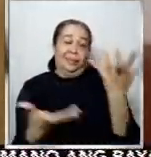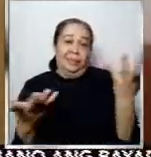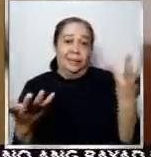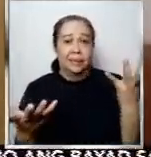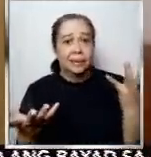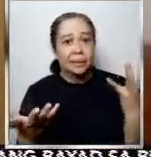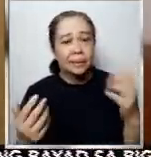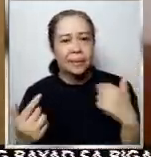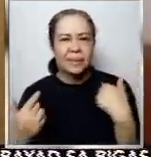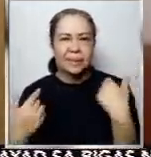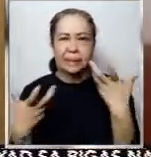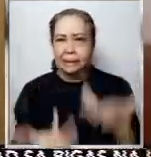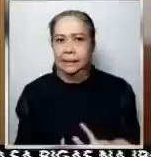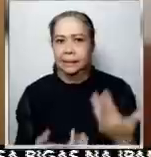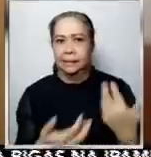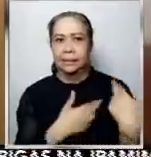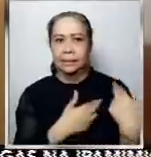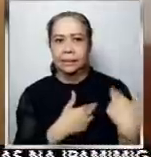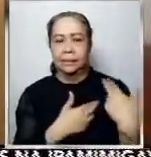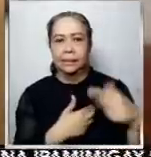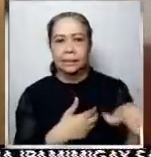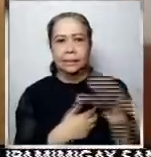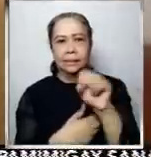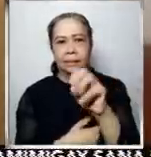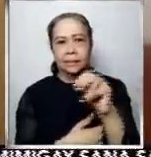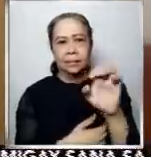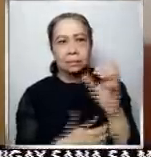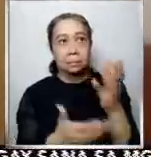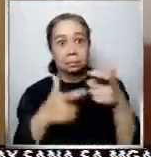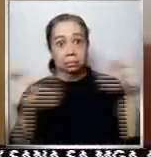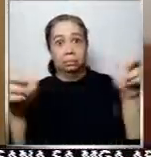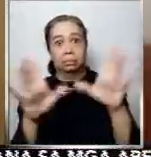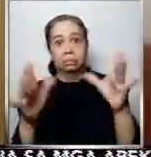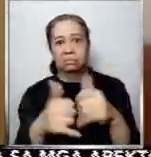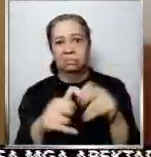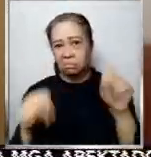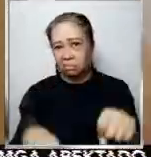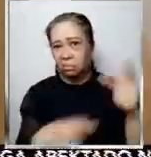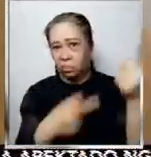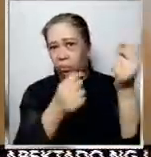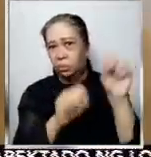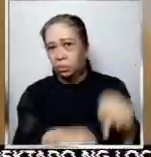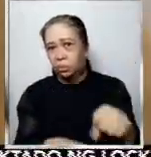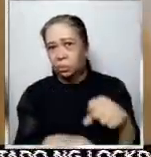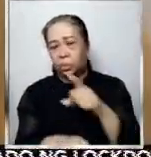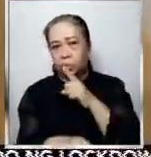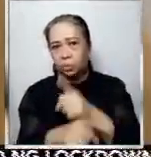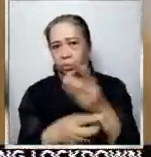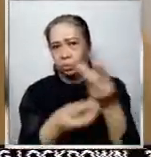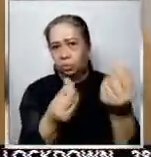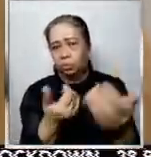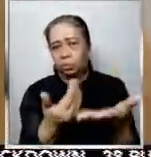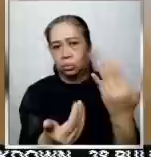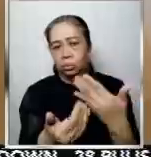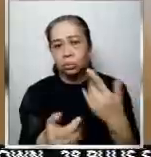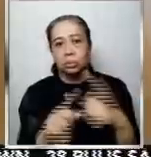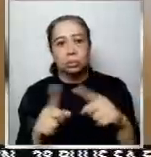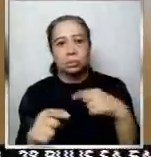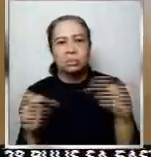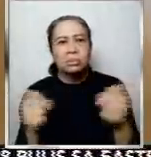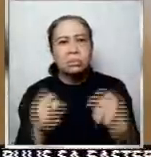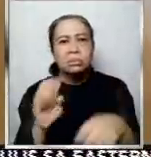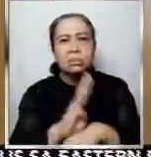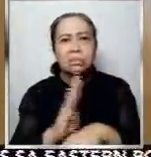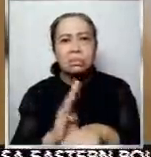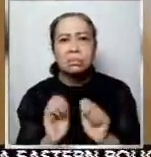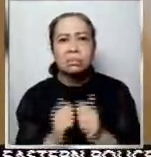mabigat for SMEs. Maybe sa malalaking kumpanya, it's a real solution. Pero pag maliit lang ang negosyo mo,